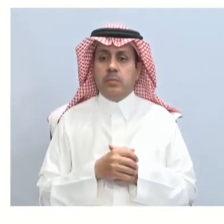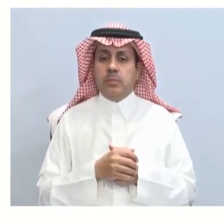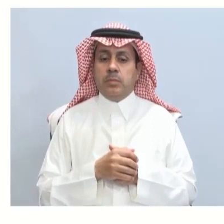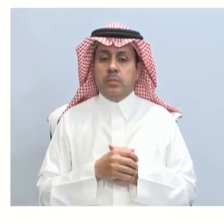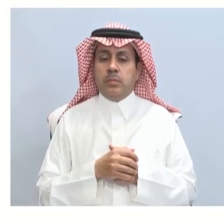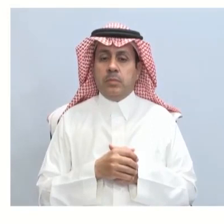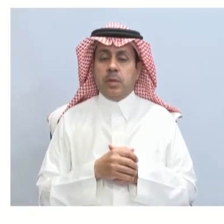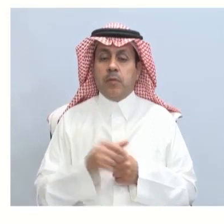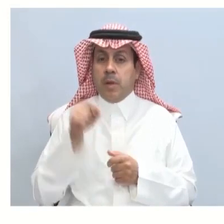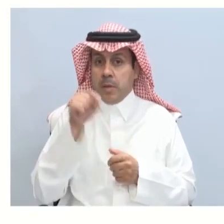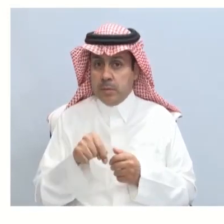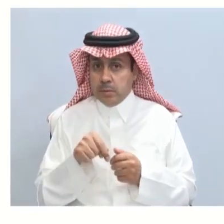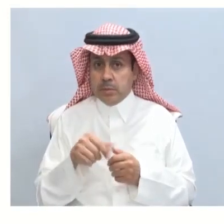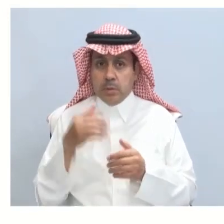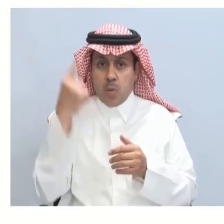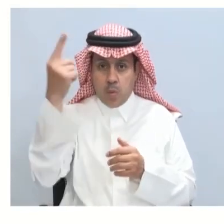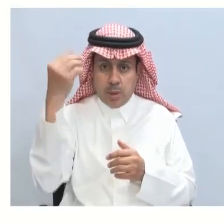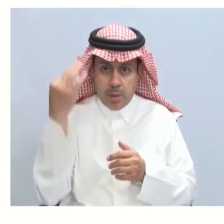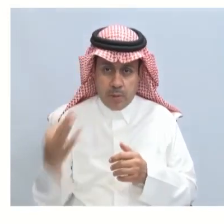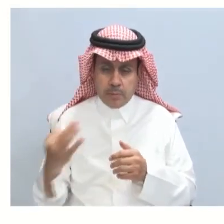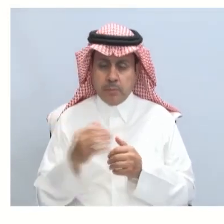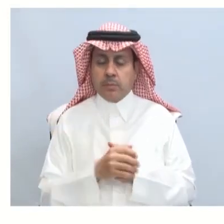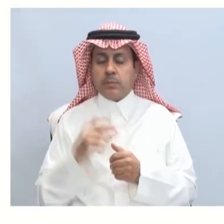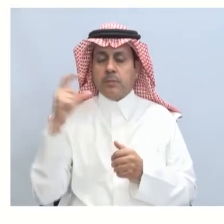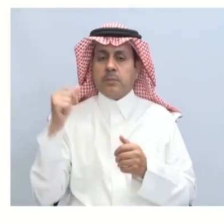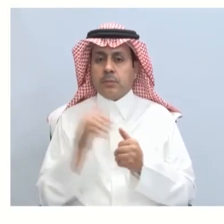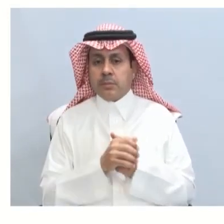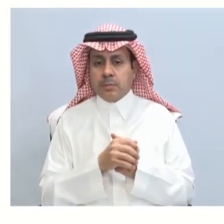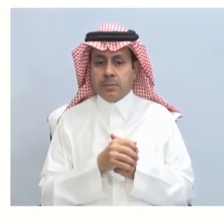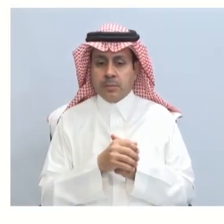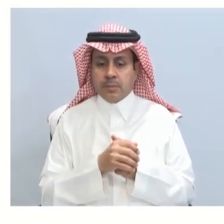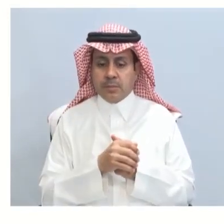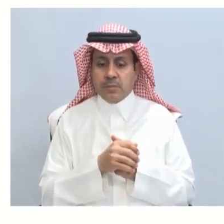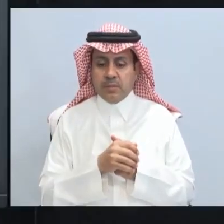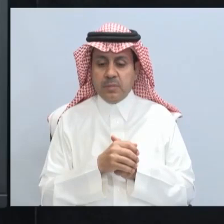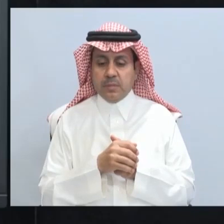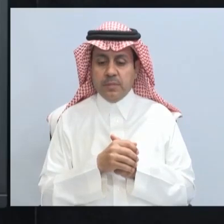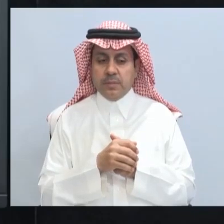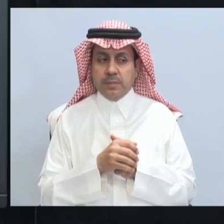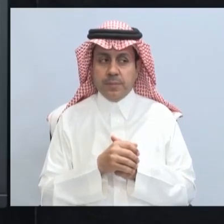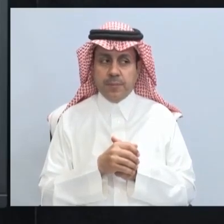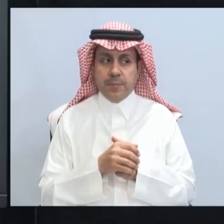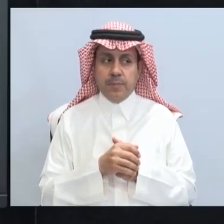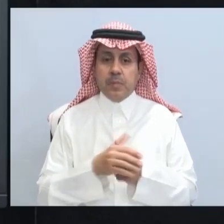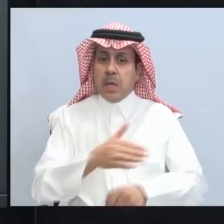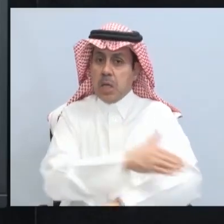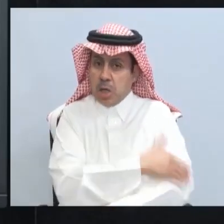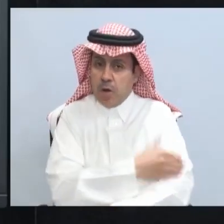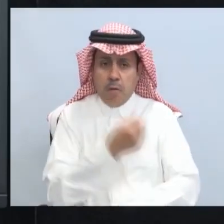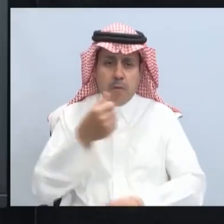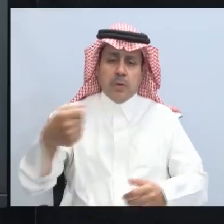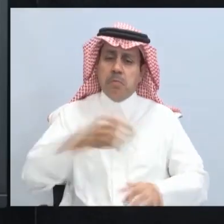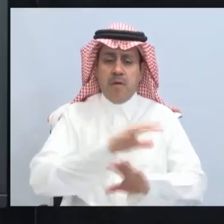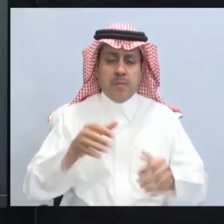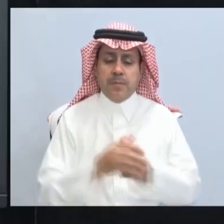الجائفة هذا كله ثلث الديه ثم الثالث المتعلق بهذا العفو مجانا بلا